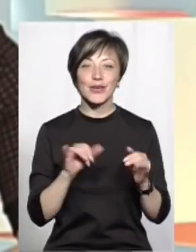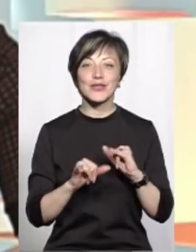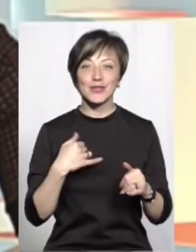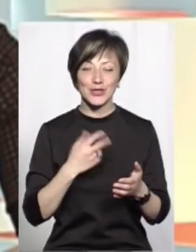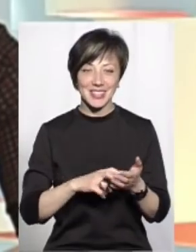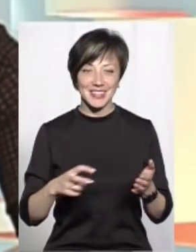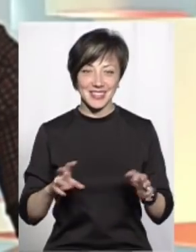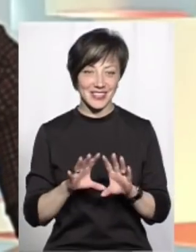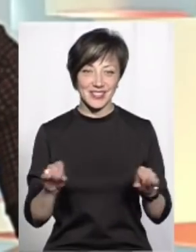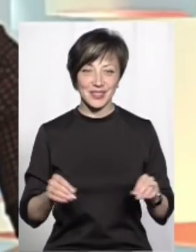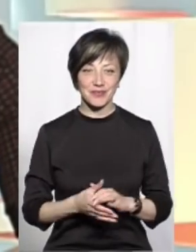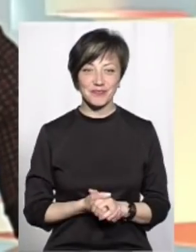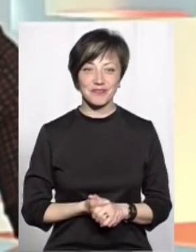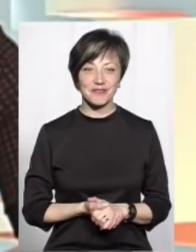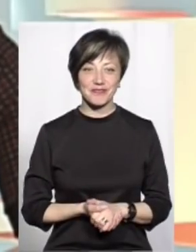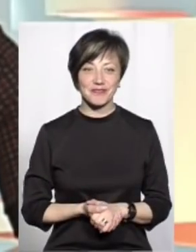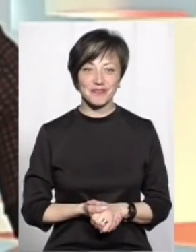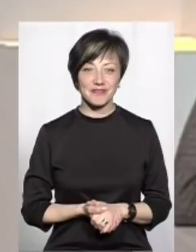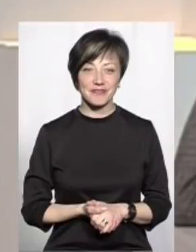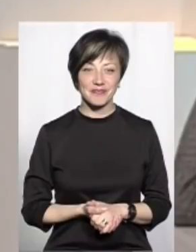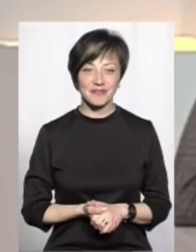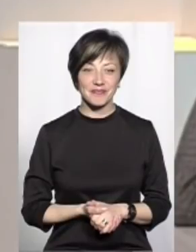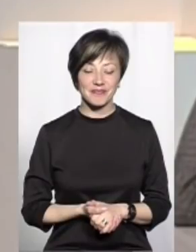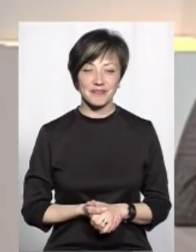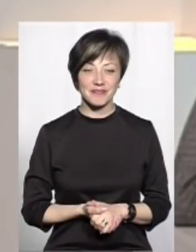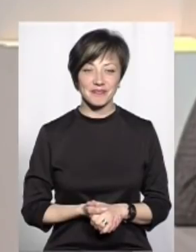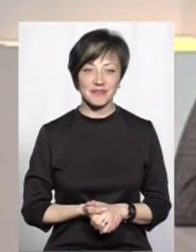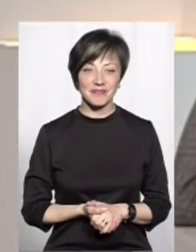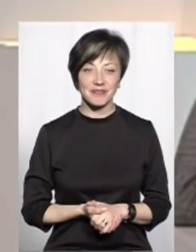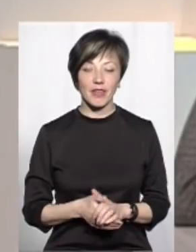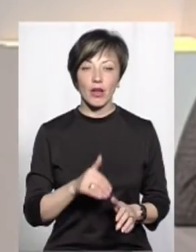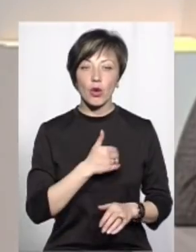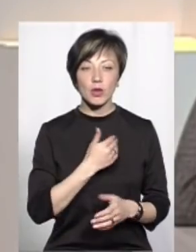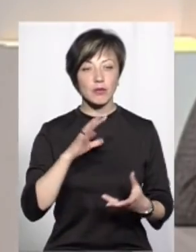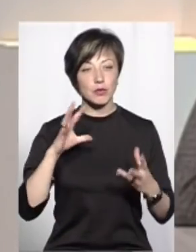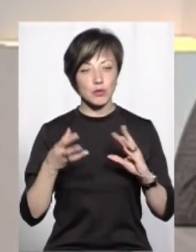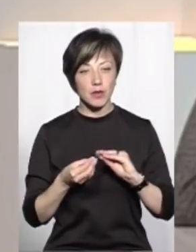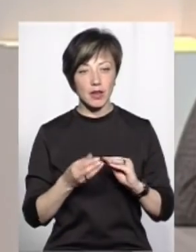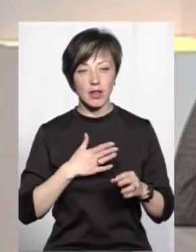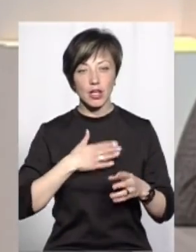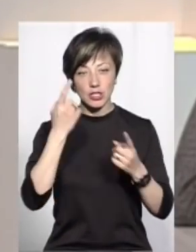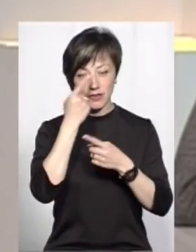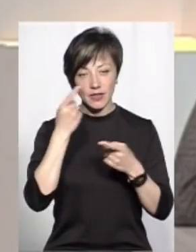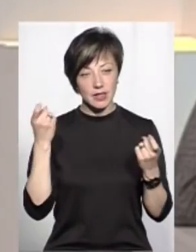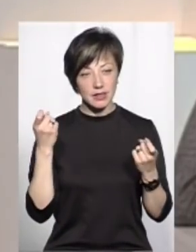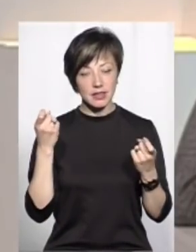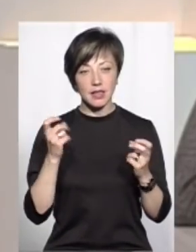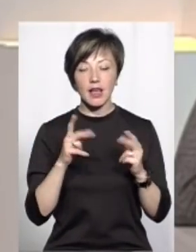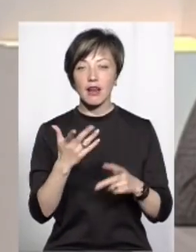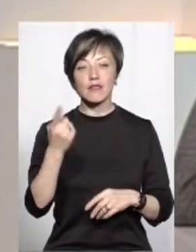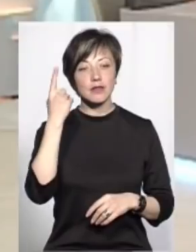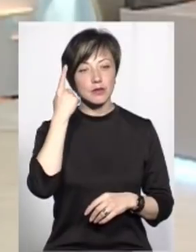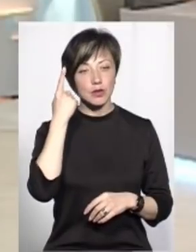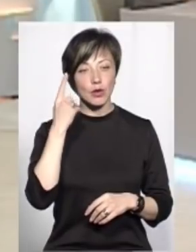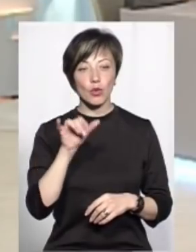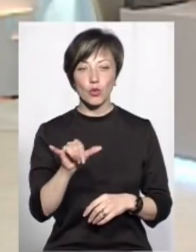дітися? От і все. Зрозуміло. Я хотів би підсумувати наш ефір. Як ви гадаєте,